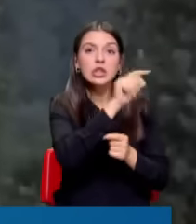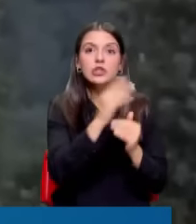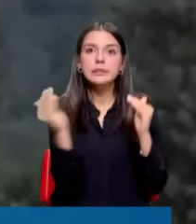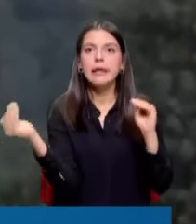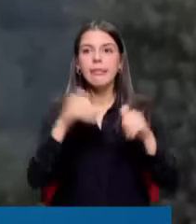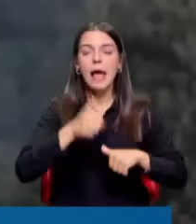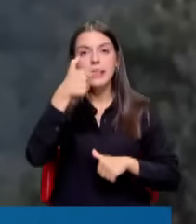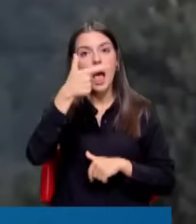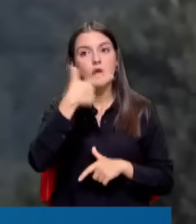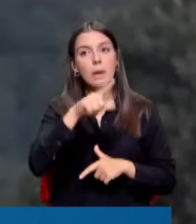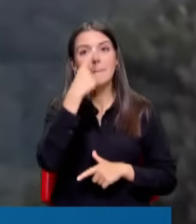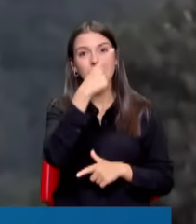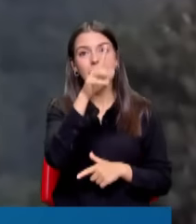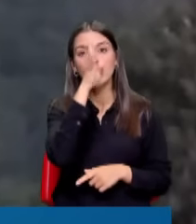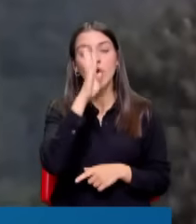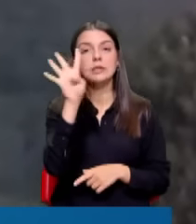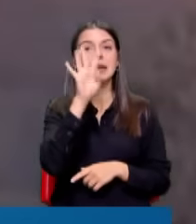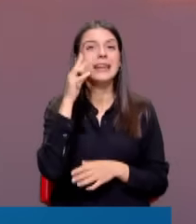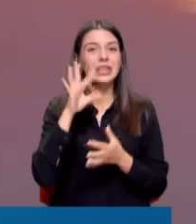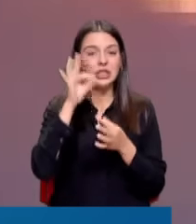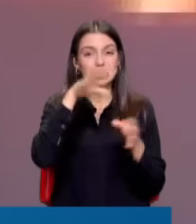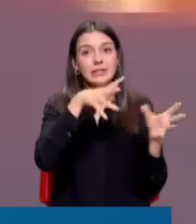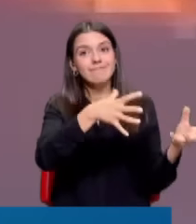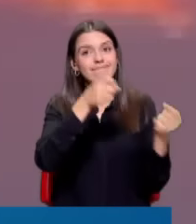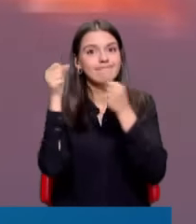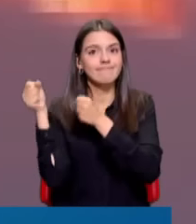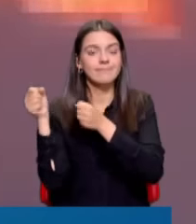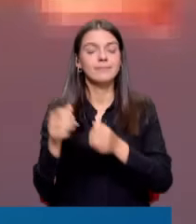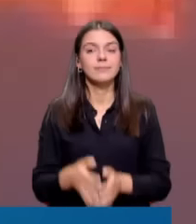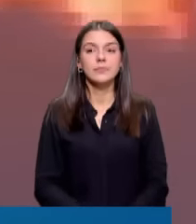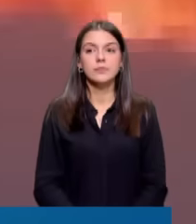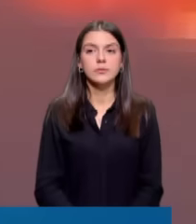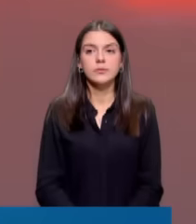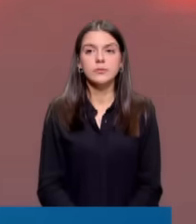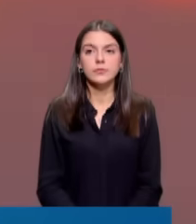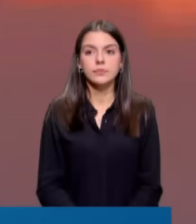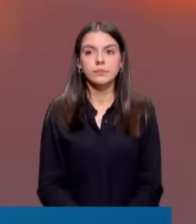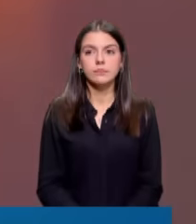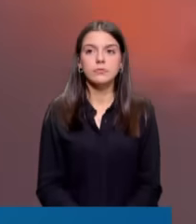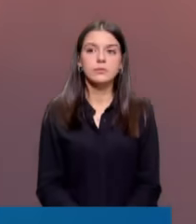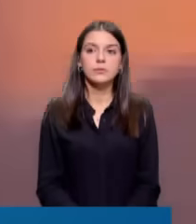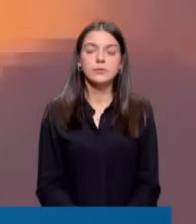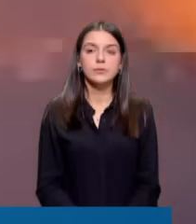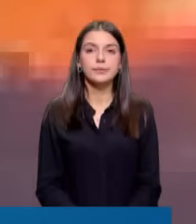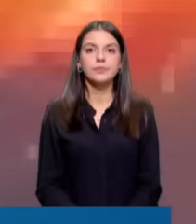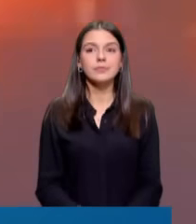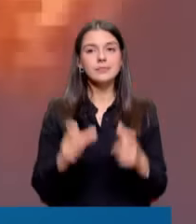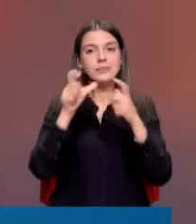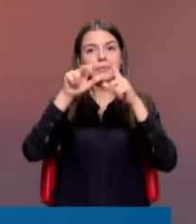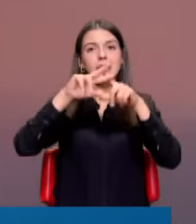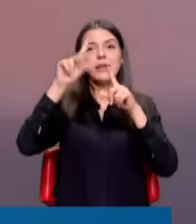köyden 1440 kişi tahliye edildi. Fazla yanaşma, geri gel, geri gel. Salihli'de yaşlı bir kadın